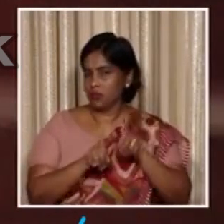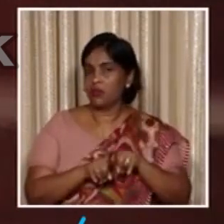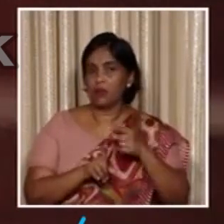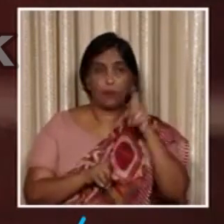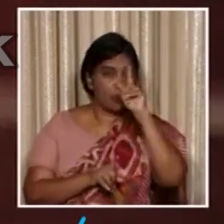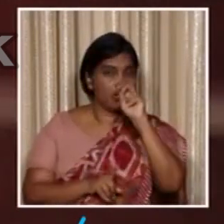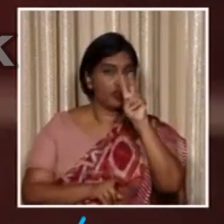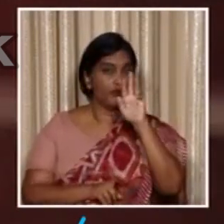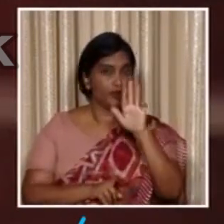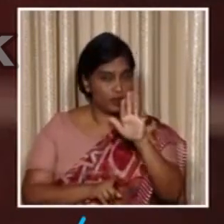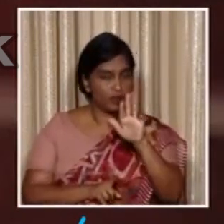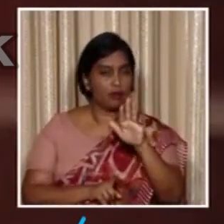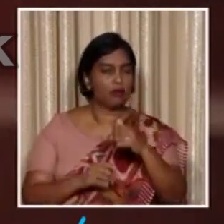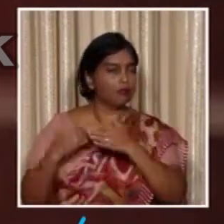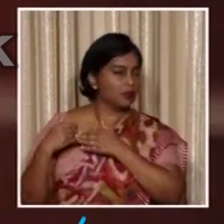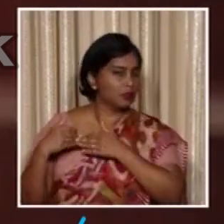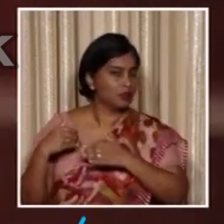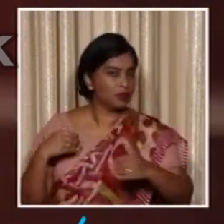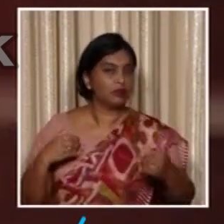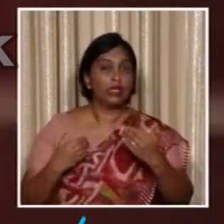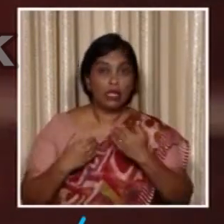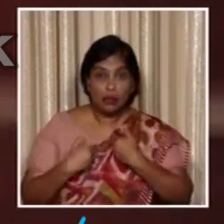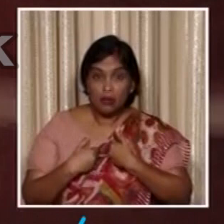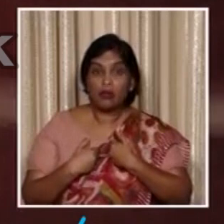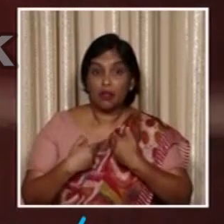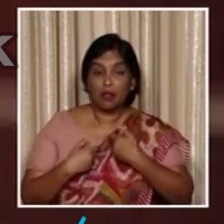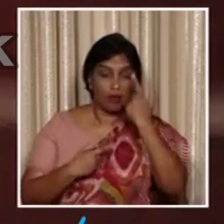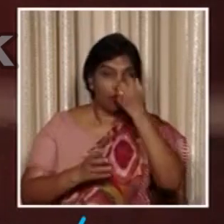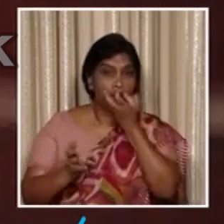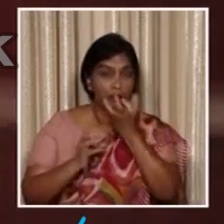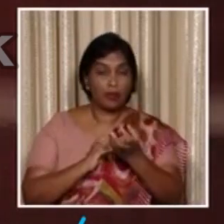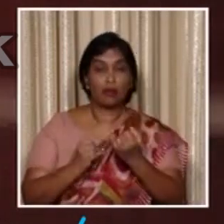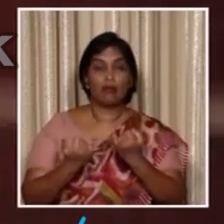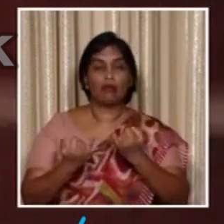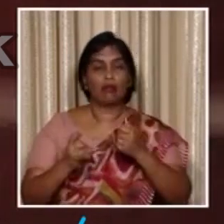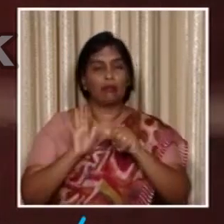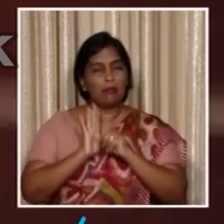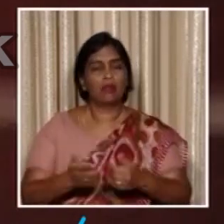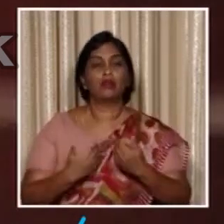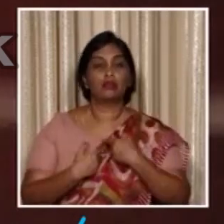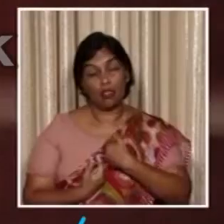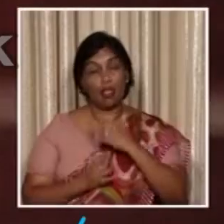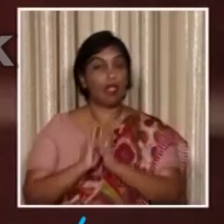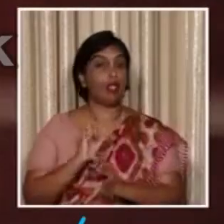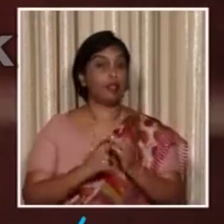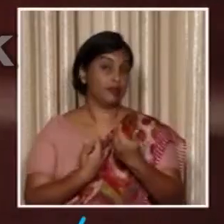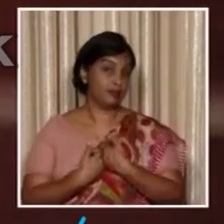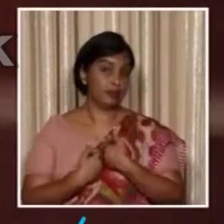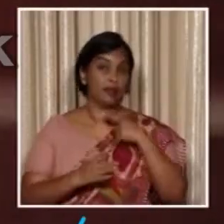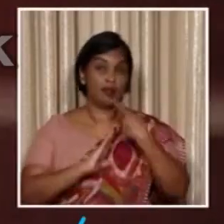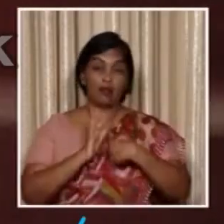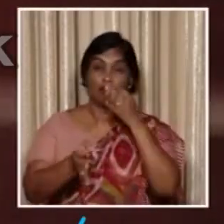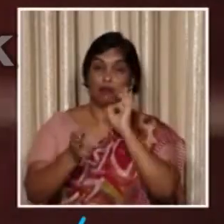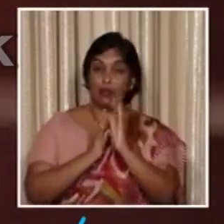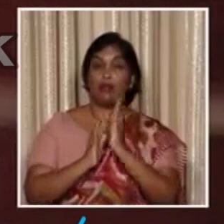මාස 29ක් ගියා. එදා ඉඳලා මම තමයි පාස්කු ප්‍රහාරය වින්දිතය බවට පත් වෙලා තිබුණේ මාස 29ක්. මේ රට ගිනි තියන්න